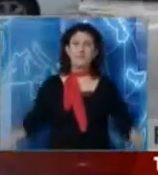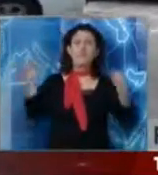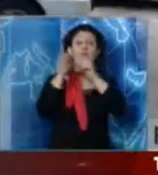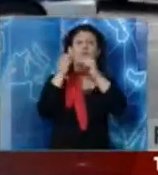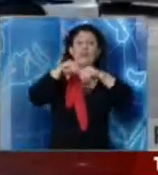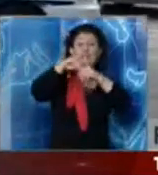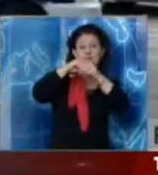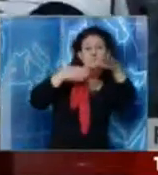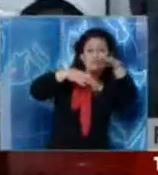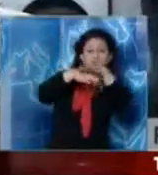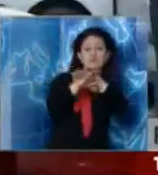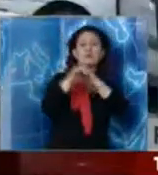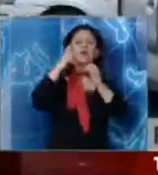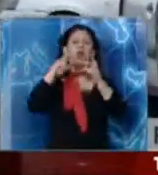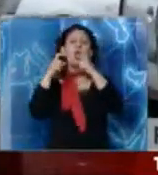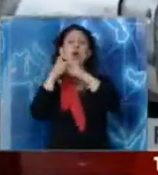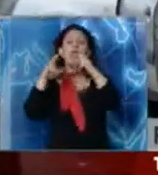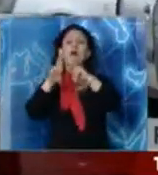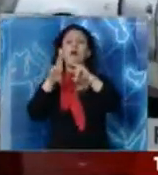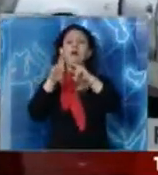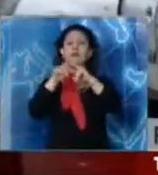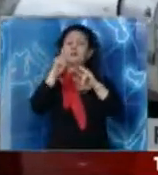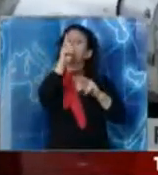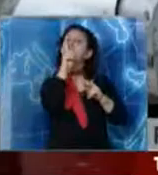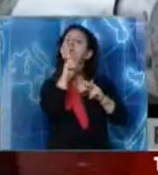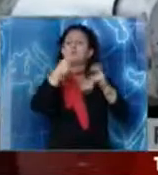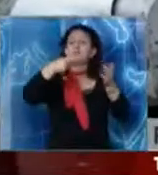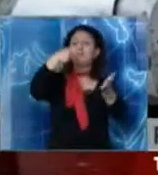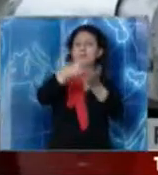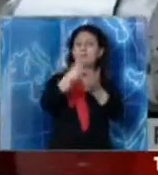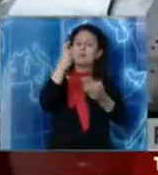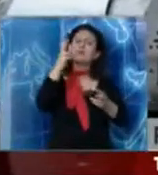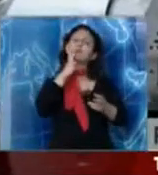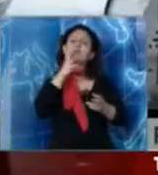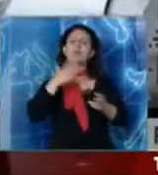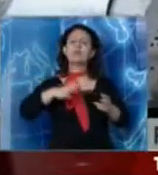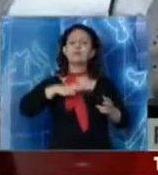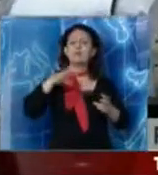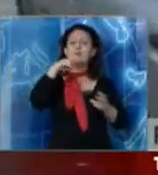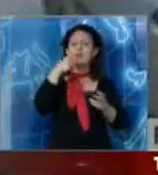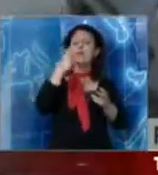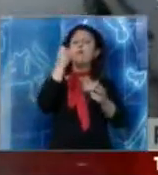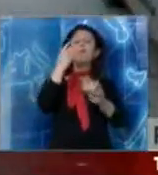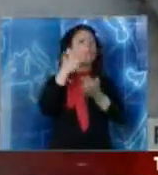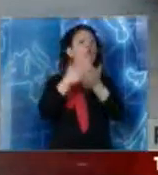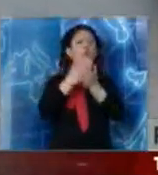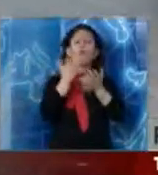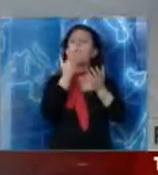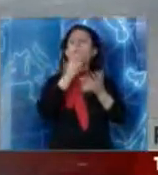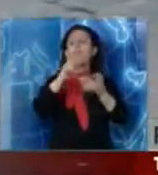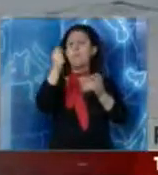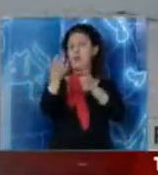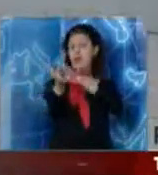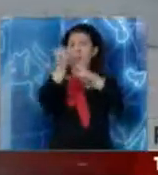Büfeye giren EK isimli şahıs iddialara göre büfeciye 100 lira uzatarak sigara istedi. Bozuk parası olduğunu söyleyerek parayı geri aldı